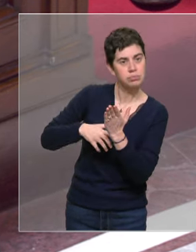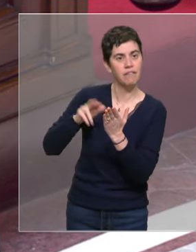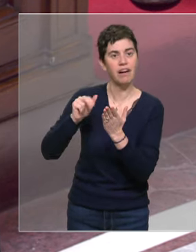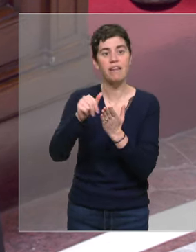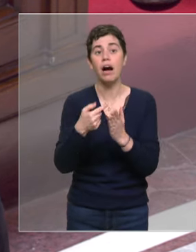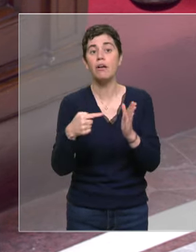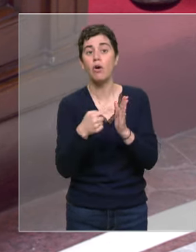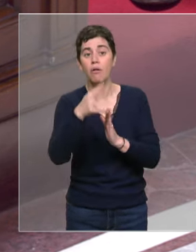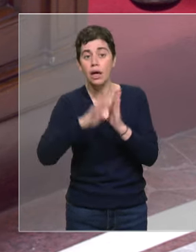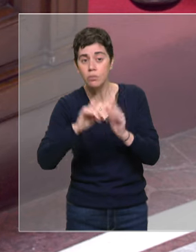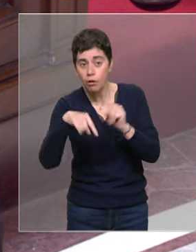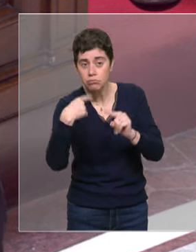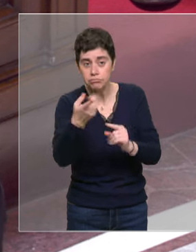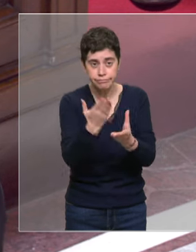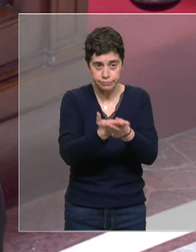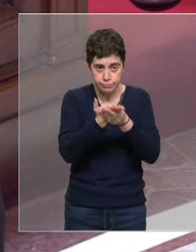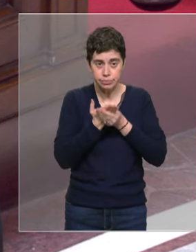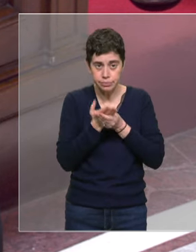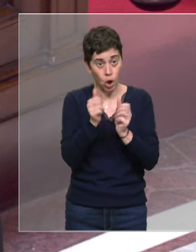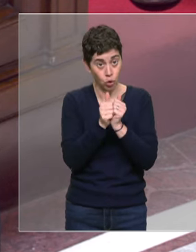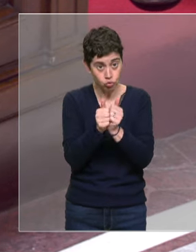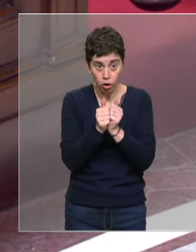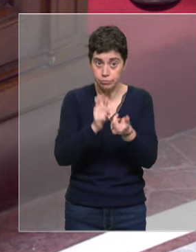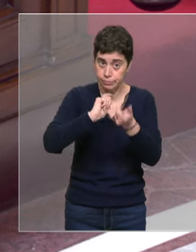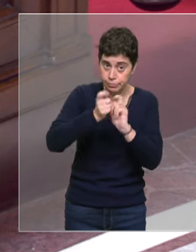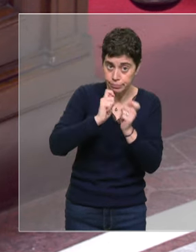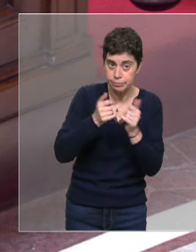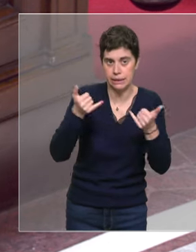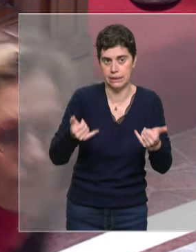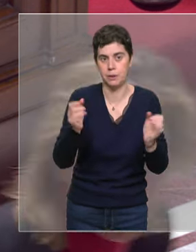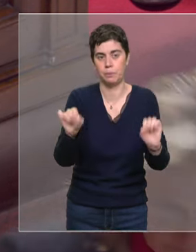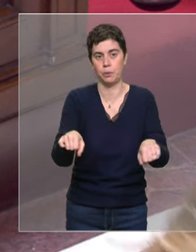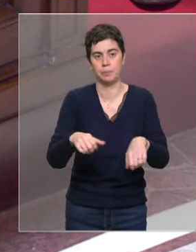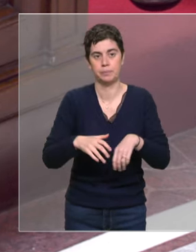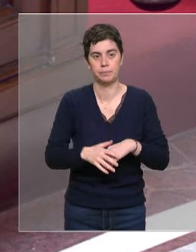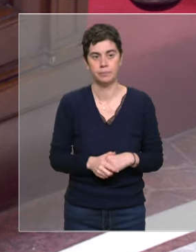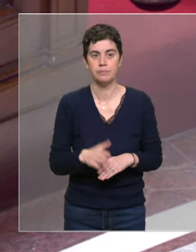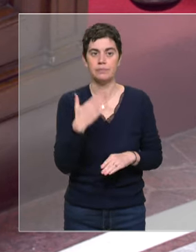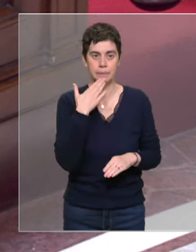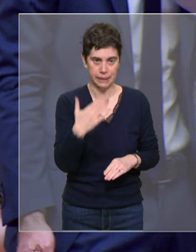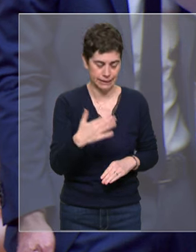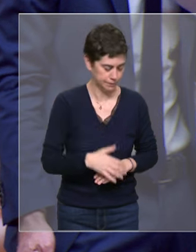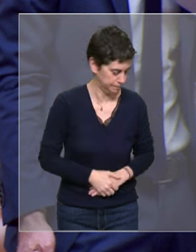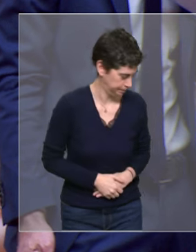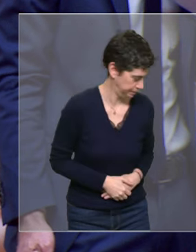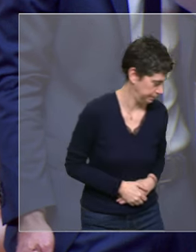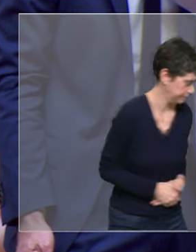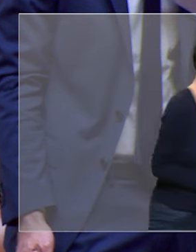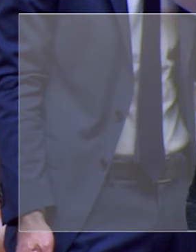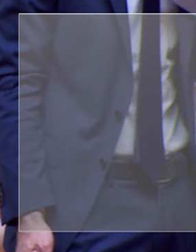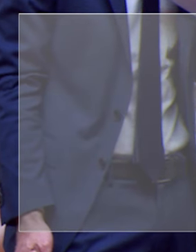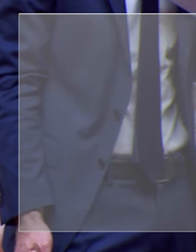4 mois et nous pourrons ensemble en discuter dans cet hémicycle. Je vous remercie, Madame la